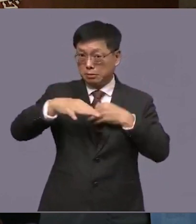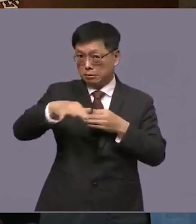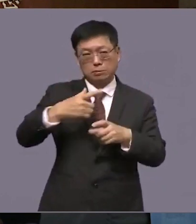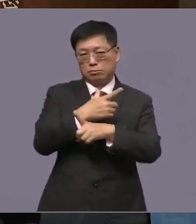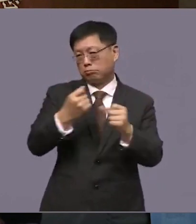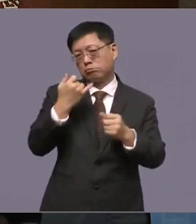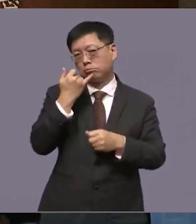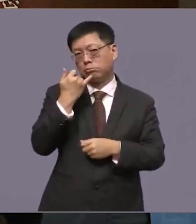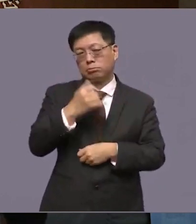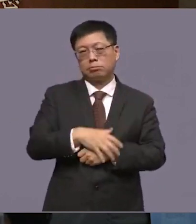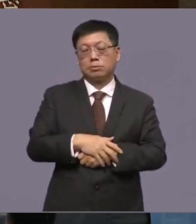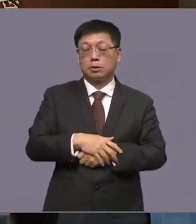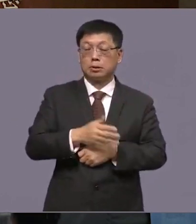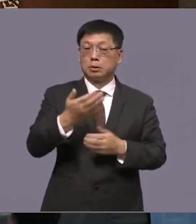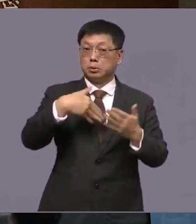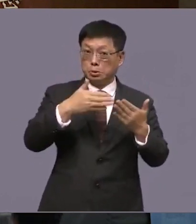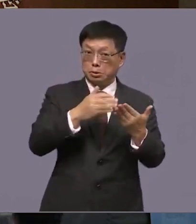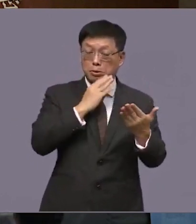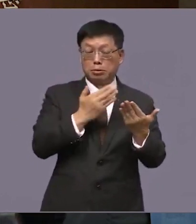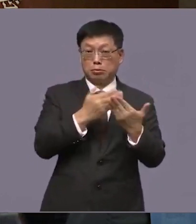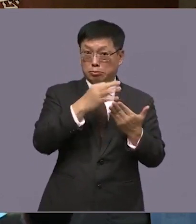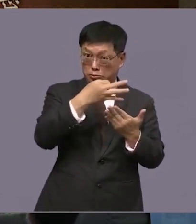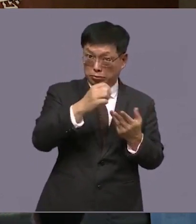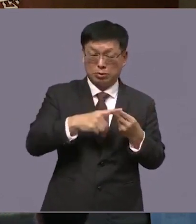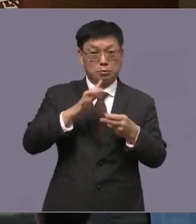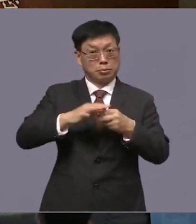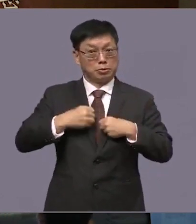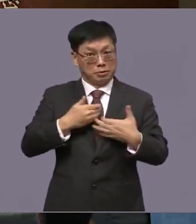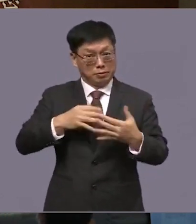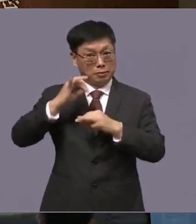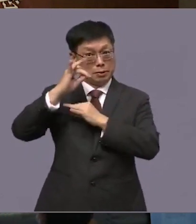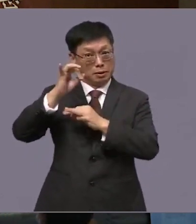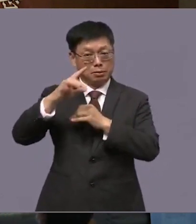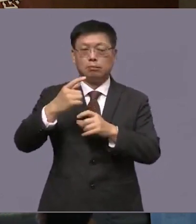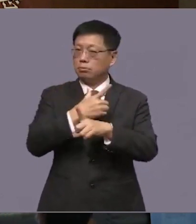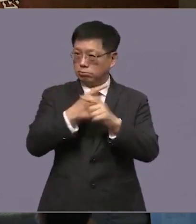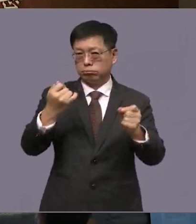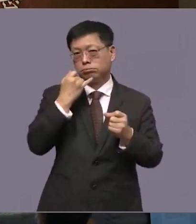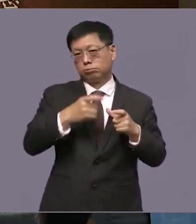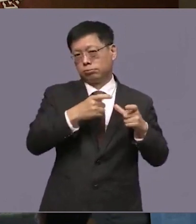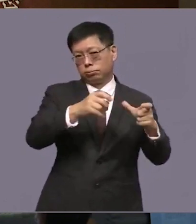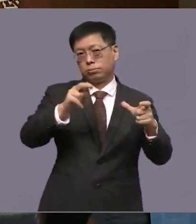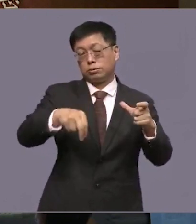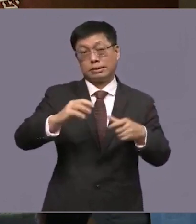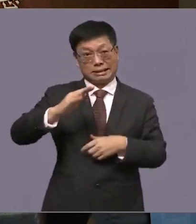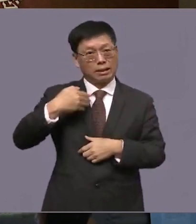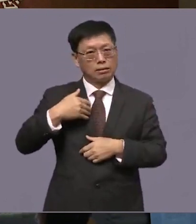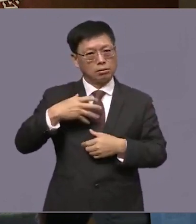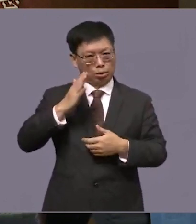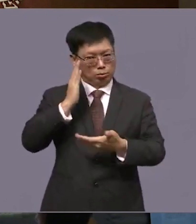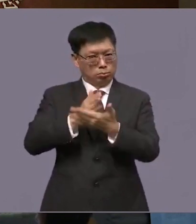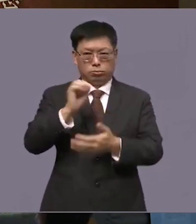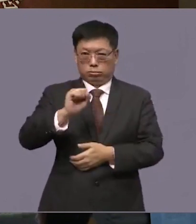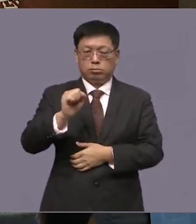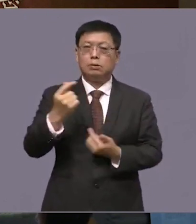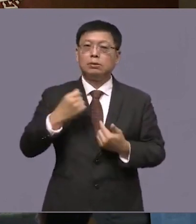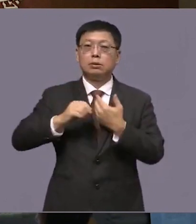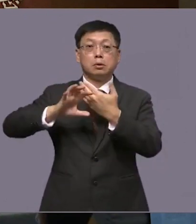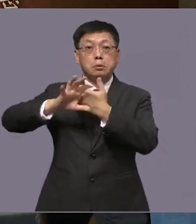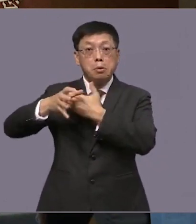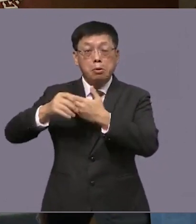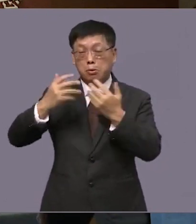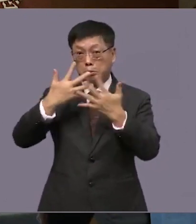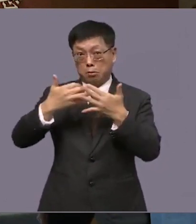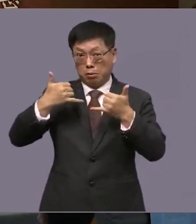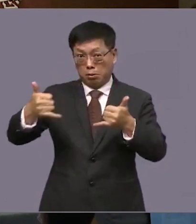用。你可以缴学费、补习费，各方面百货公司都可以用。但哪些不能用？境外电商